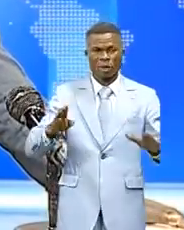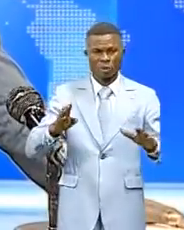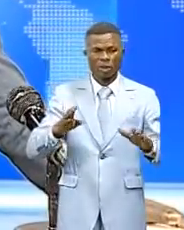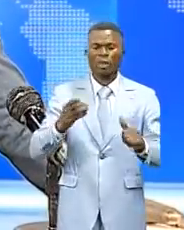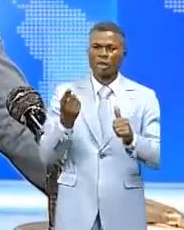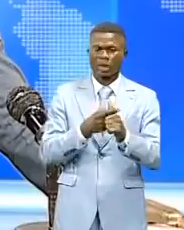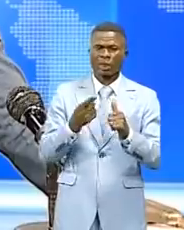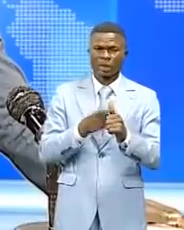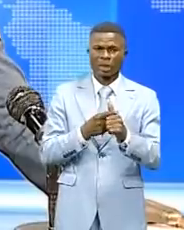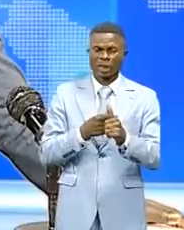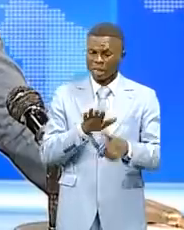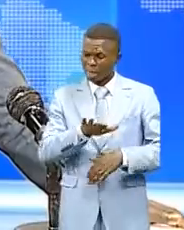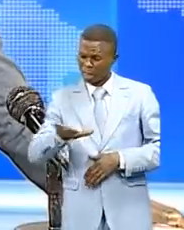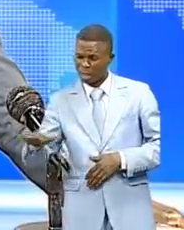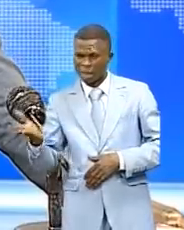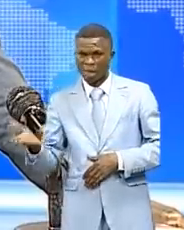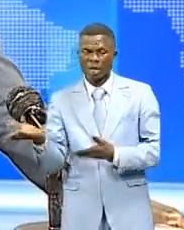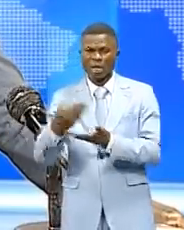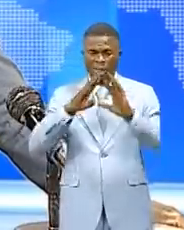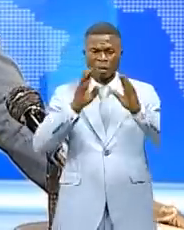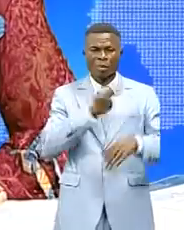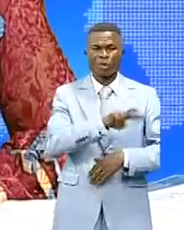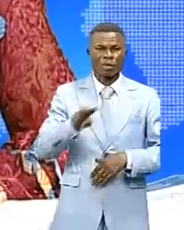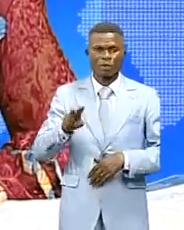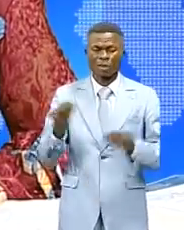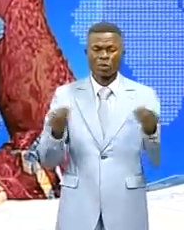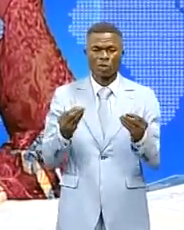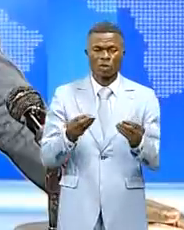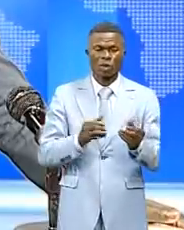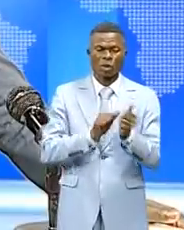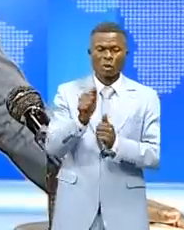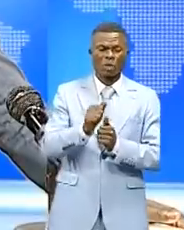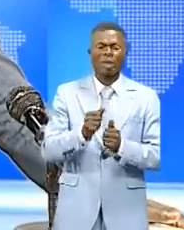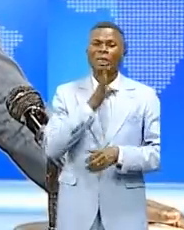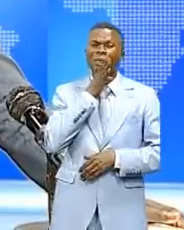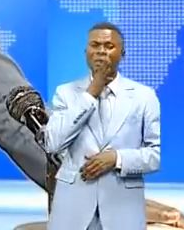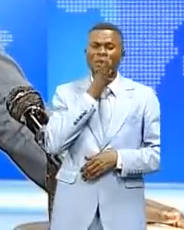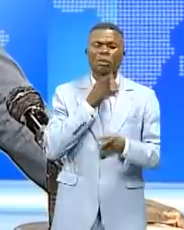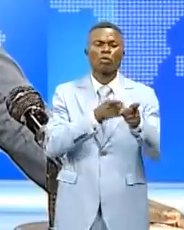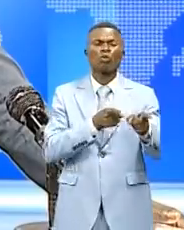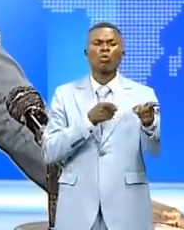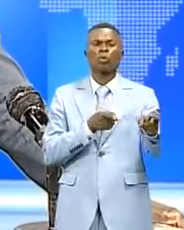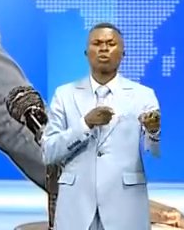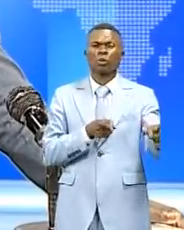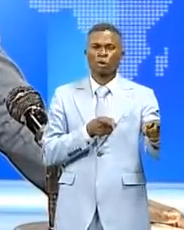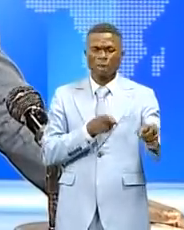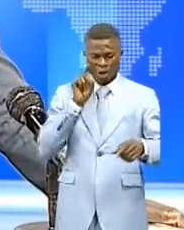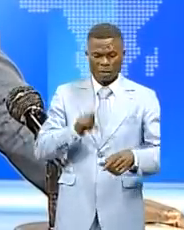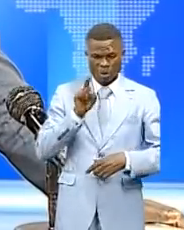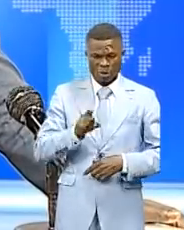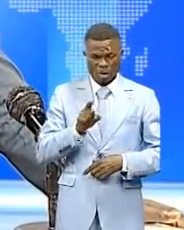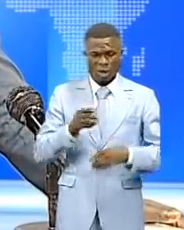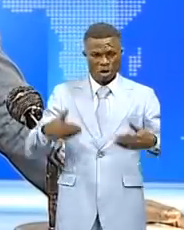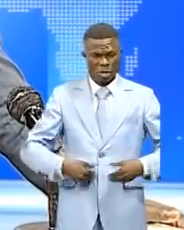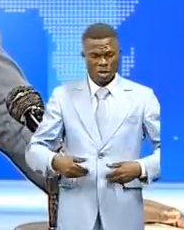à 5 heures du matin et rentrer à 22h tout simplement parce que vous passez votre temps dans les embouteillages et nous voulons avec les jeunes